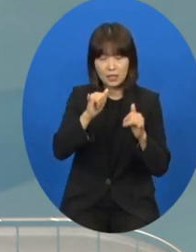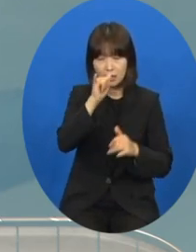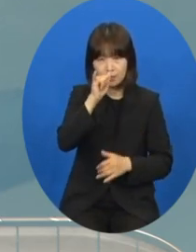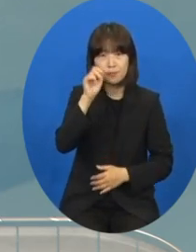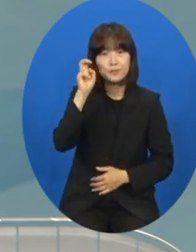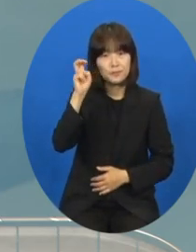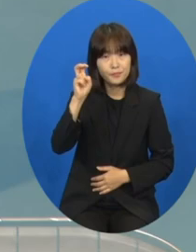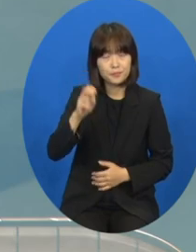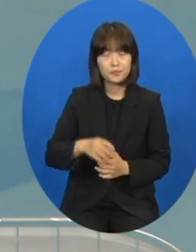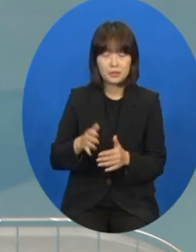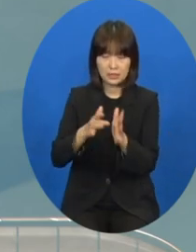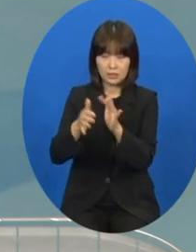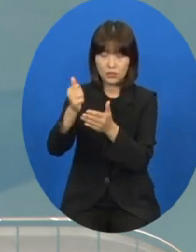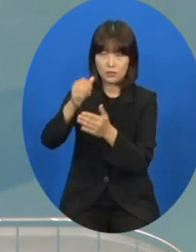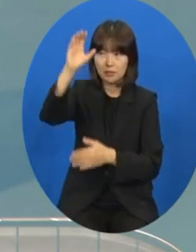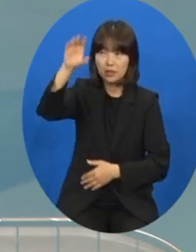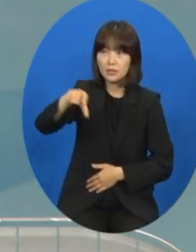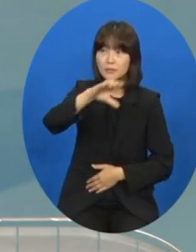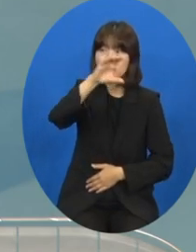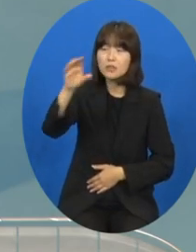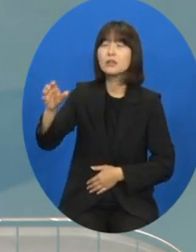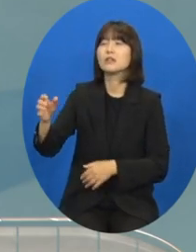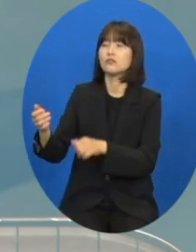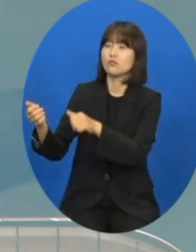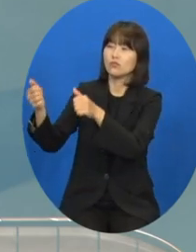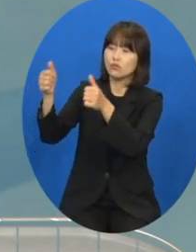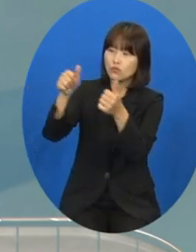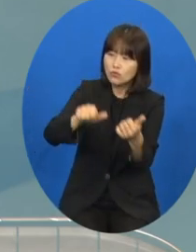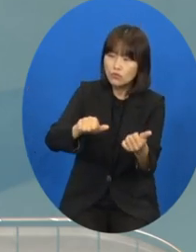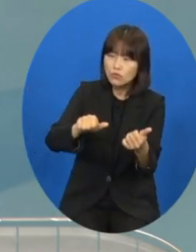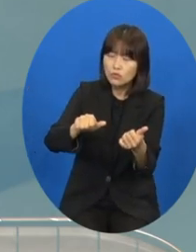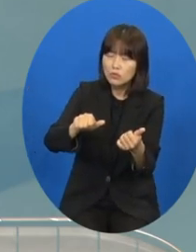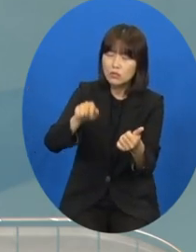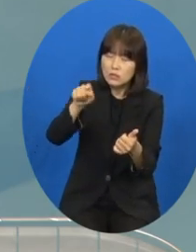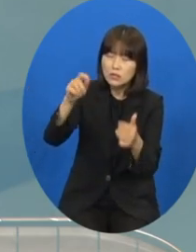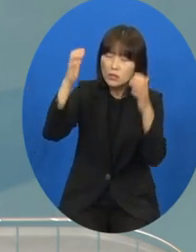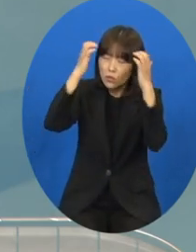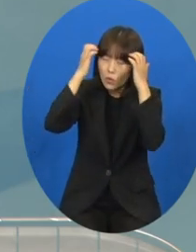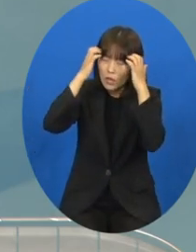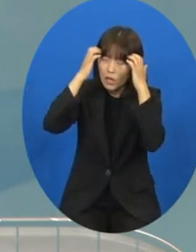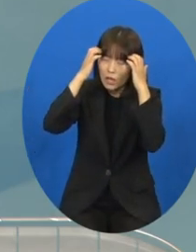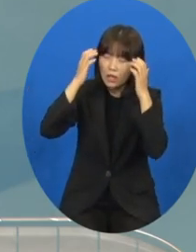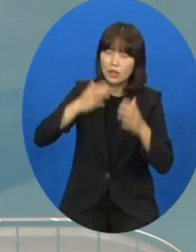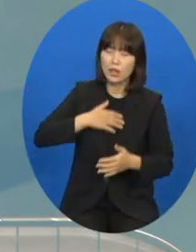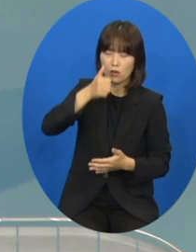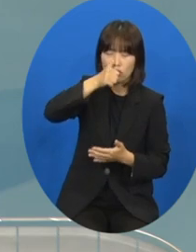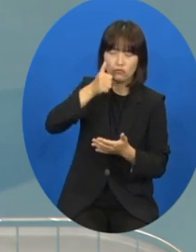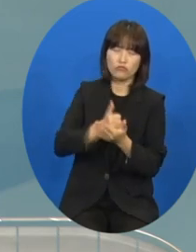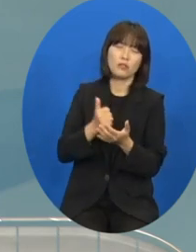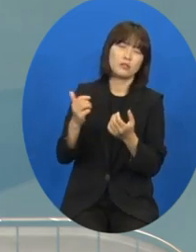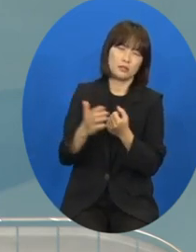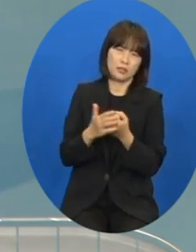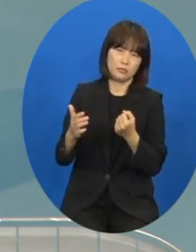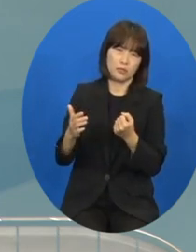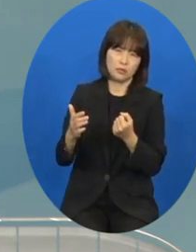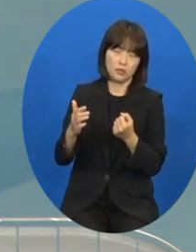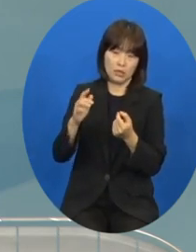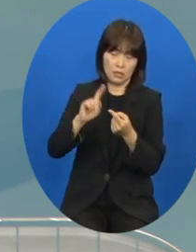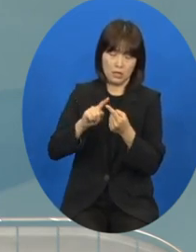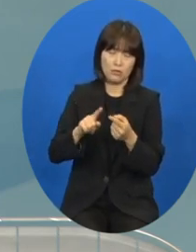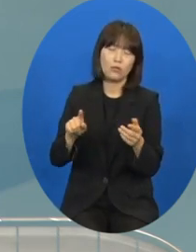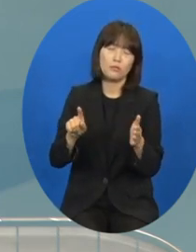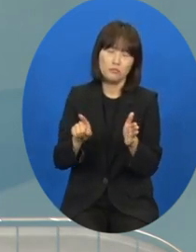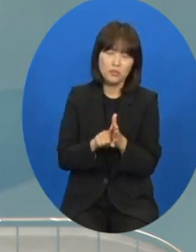예수님이 십자가에 죽으신 그 주님의 그 고난이 내 죄로 인한 것이다. 이 사실이 믿어지는